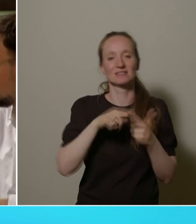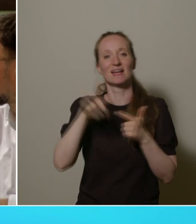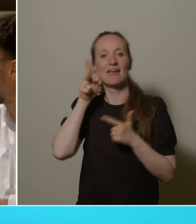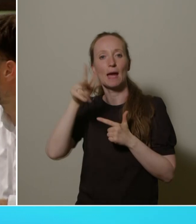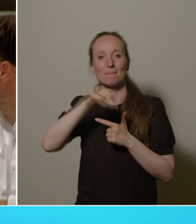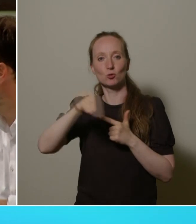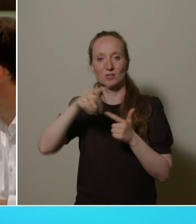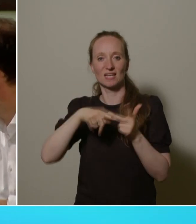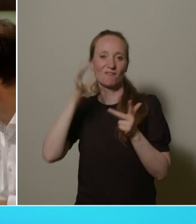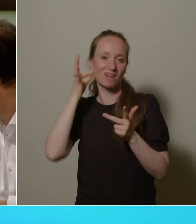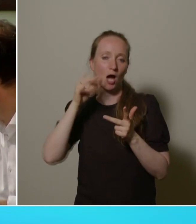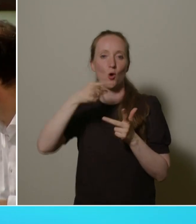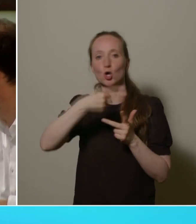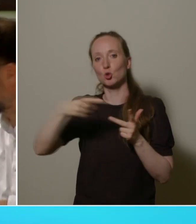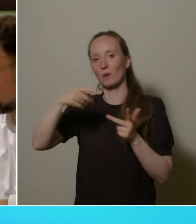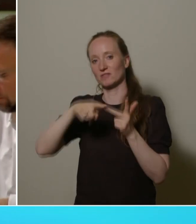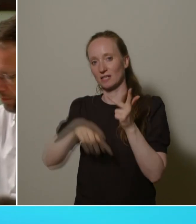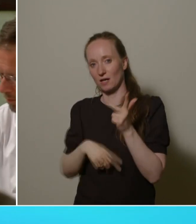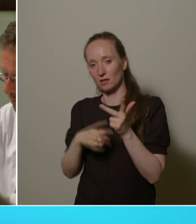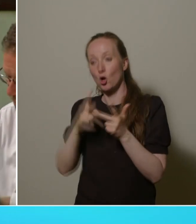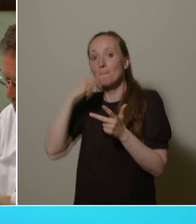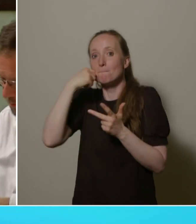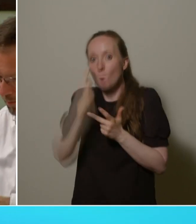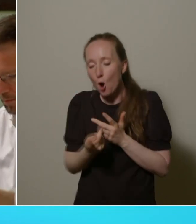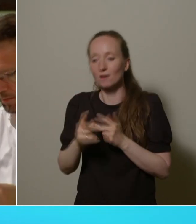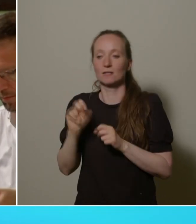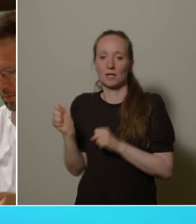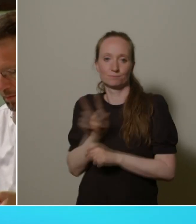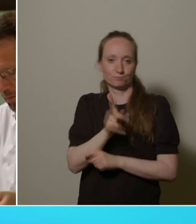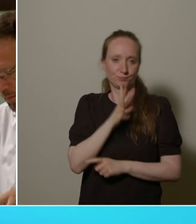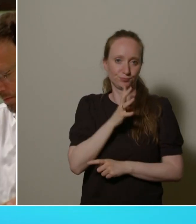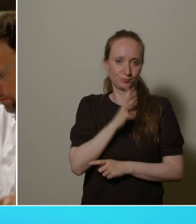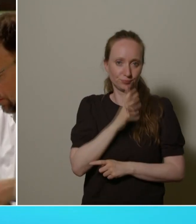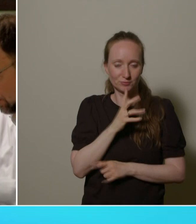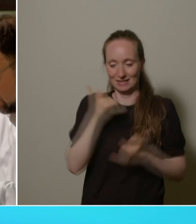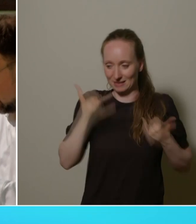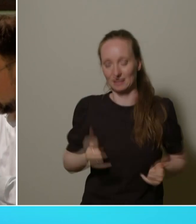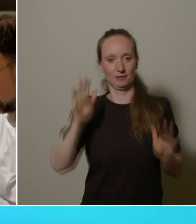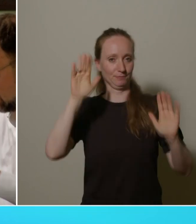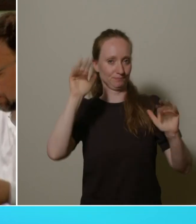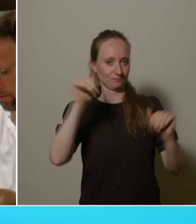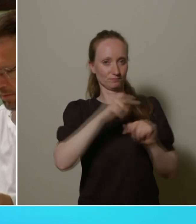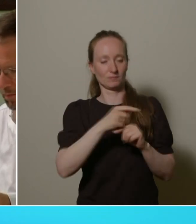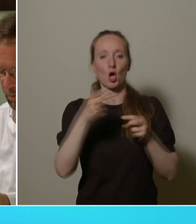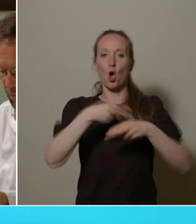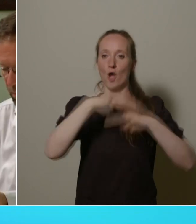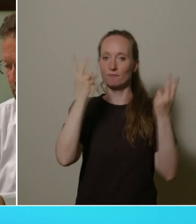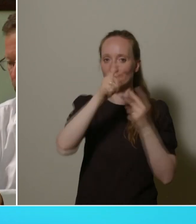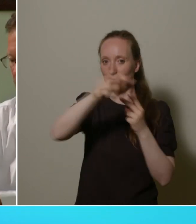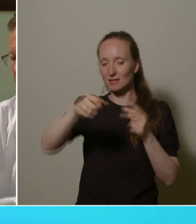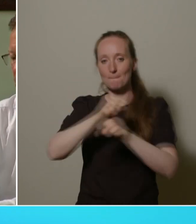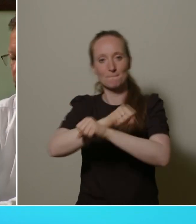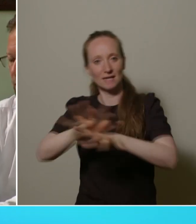Glabowskaja, arbeiten wir dann weiter ab. Ich verabschiede an dieser Stelle alle Gäste, die Öffentlichkeit, die